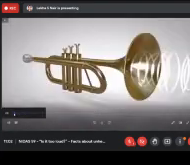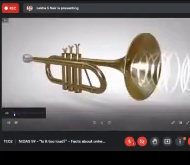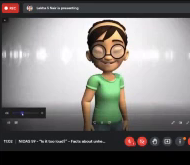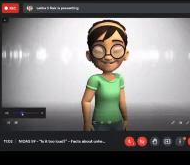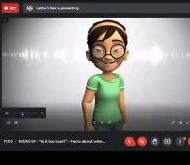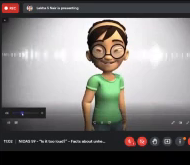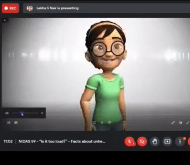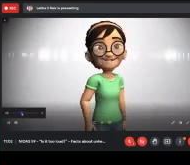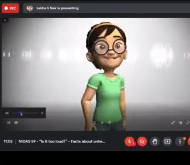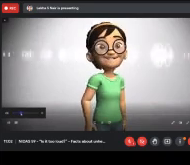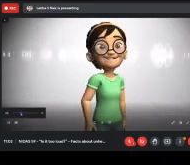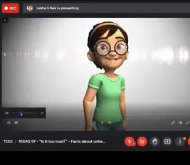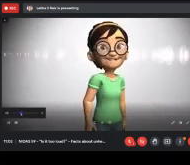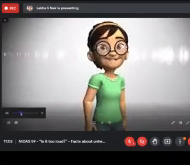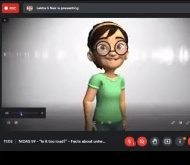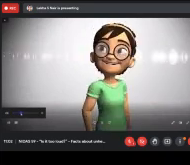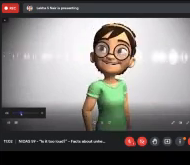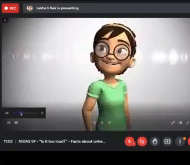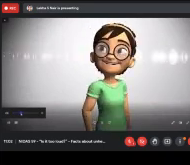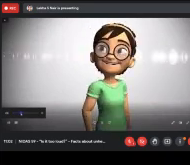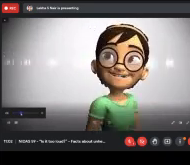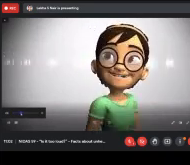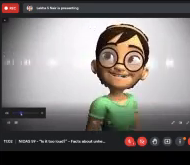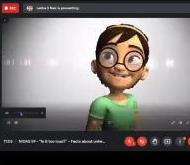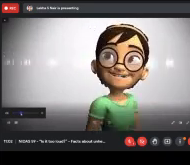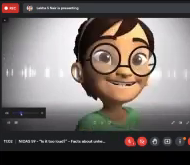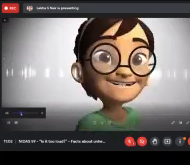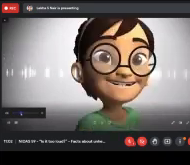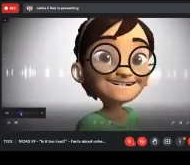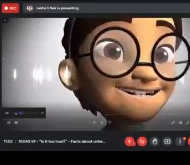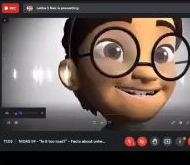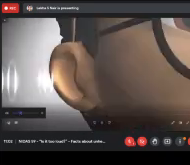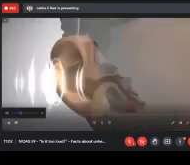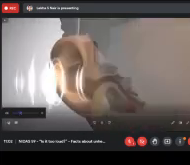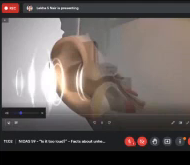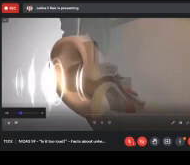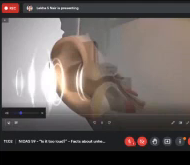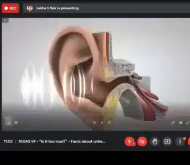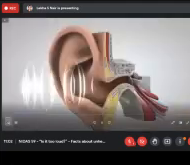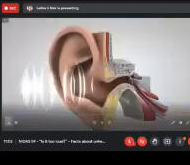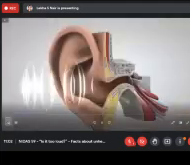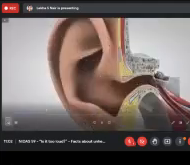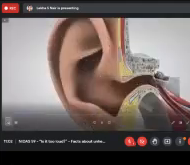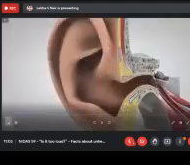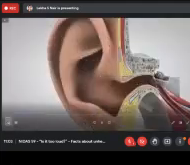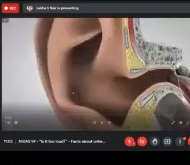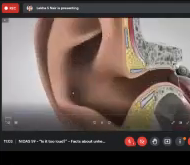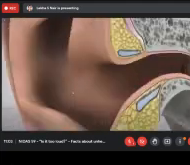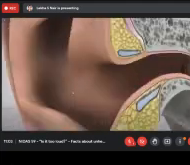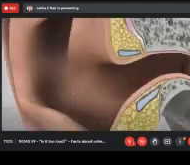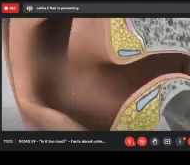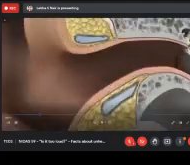Ever wondered how sounds make their way from the source all the way to your brain? Take a trumpet, for